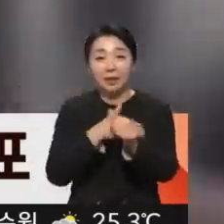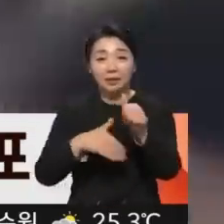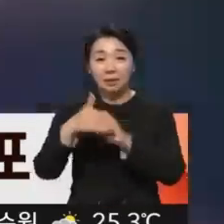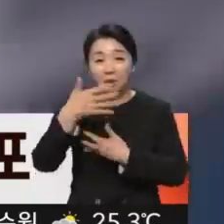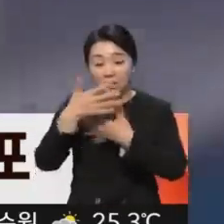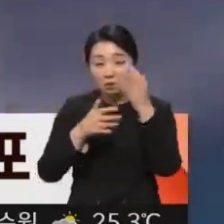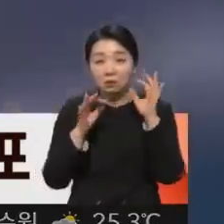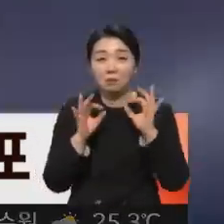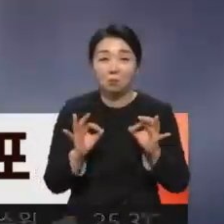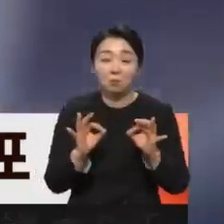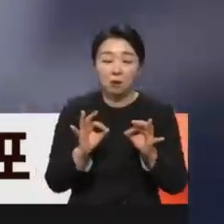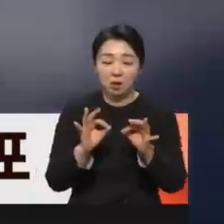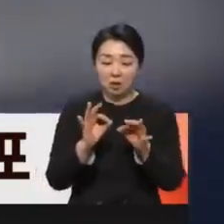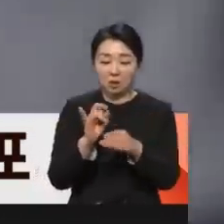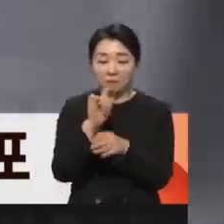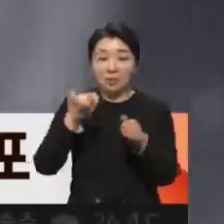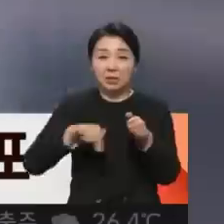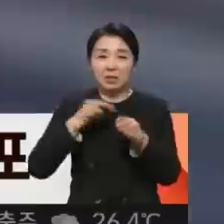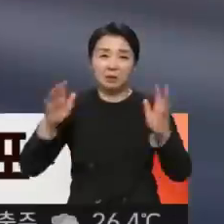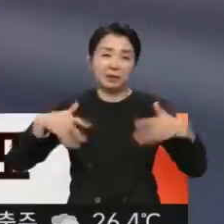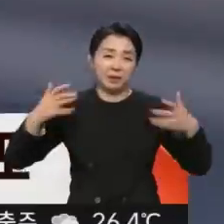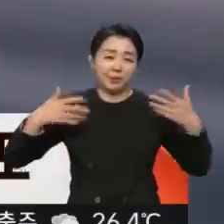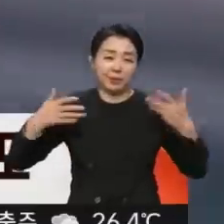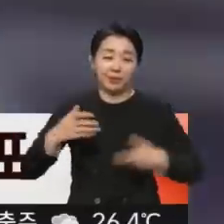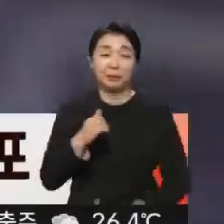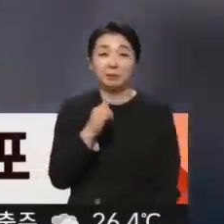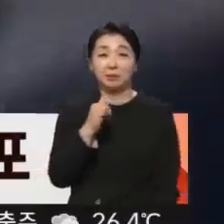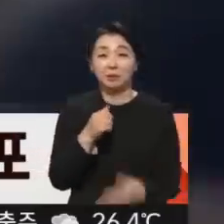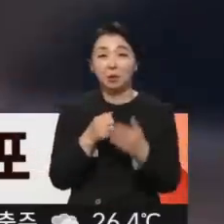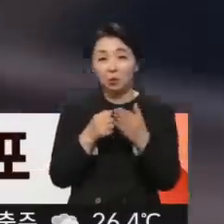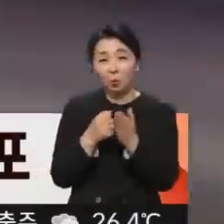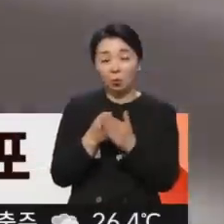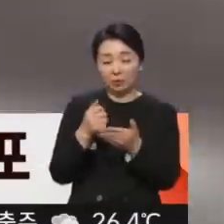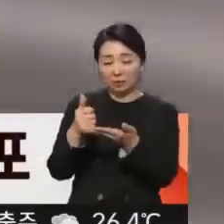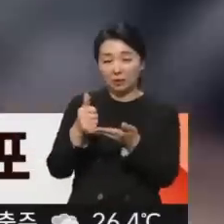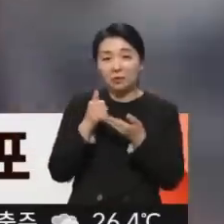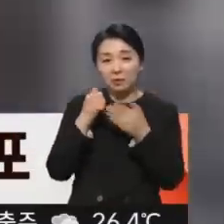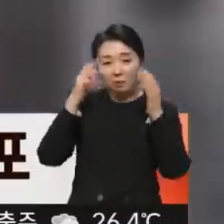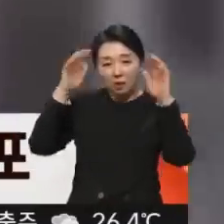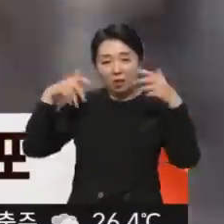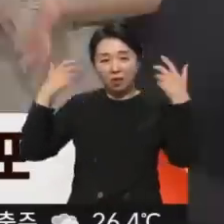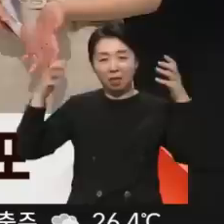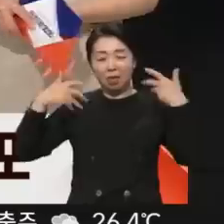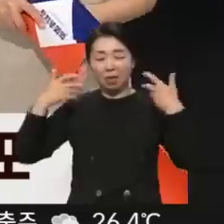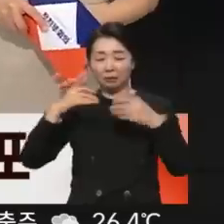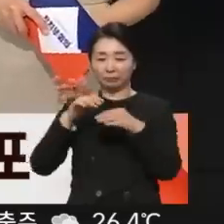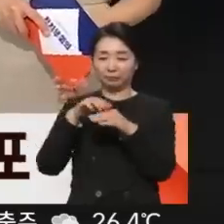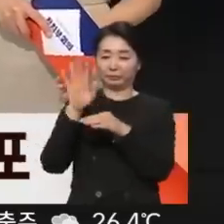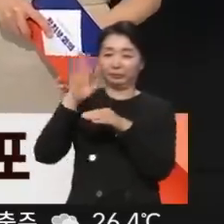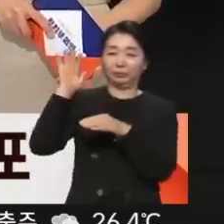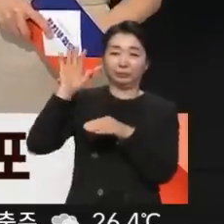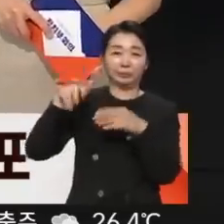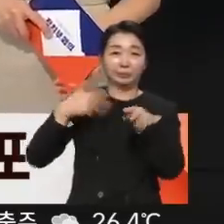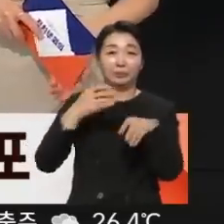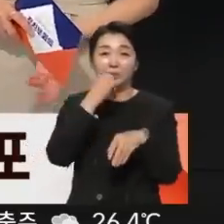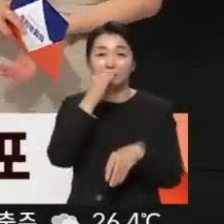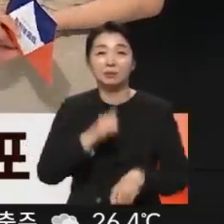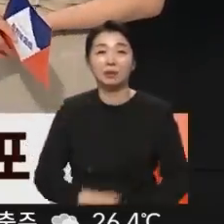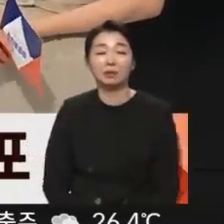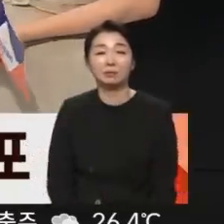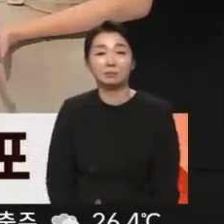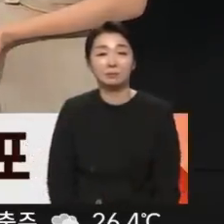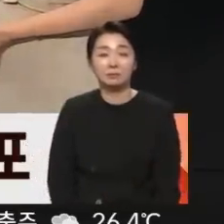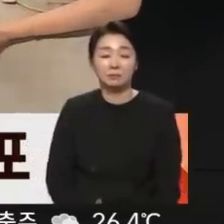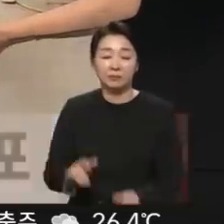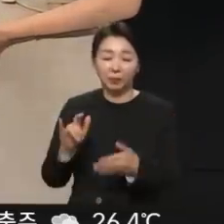담은 영상을 보면 이렇게 여객기 안으로 바람이 들어와서 승객의 머리카락과 시트 등이 심하게 휘날리는 걸 알 수 있습니다. 네, 상공